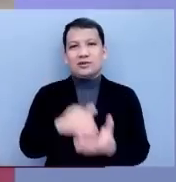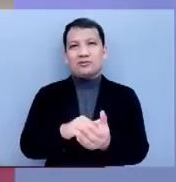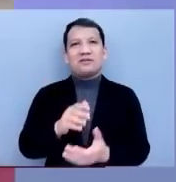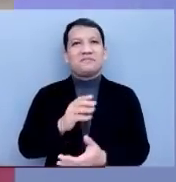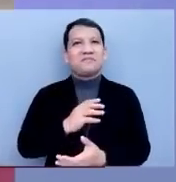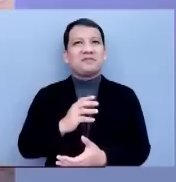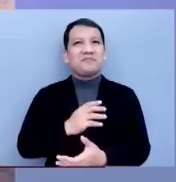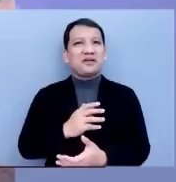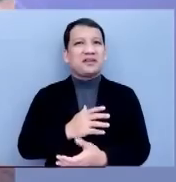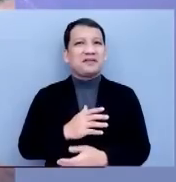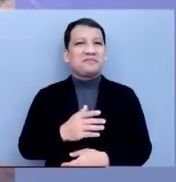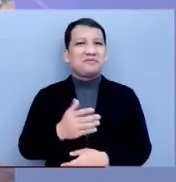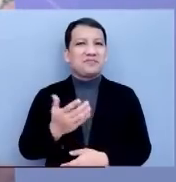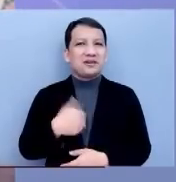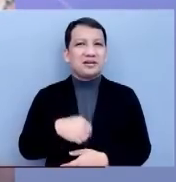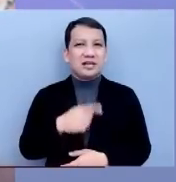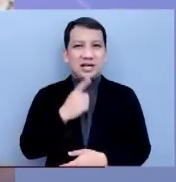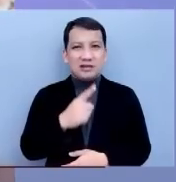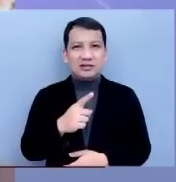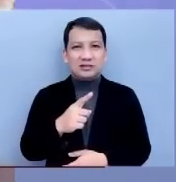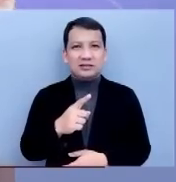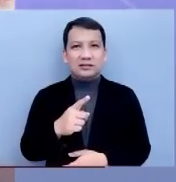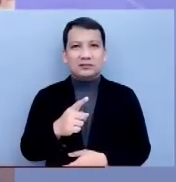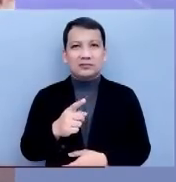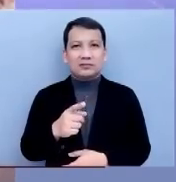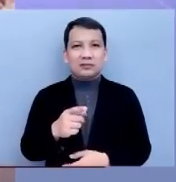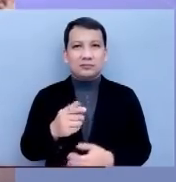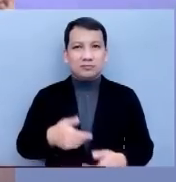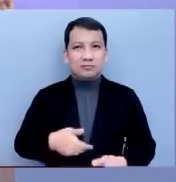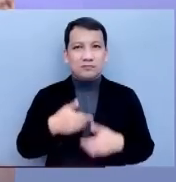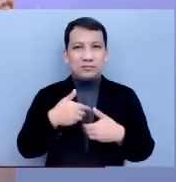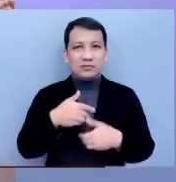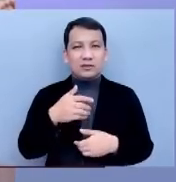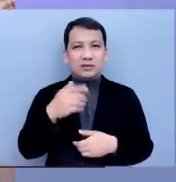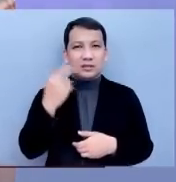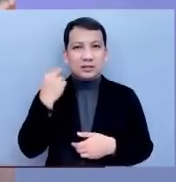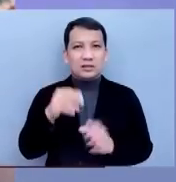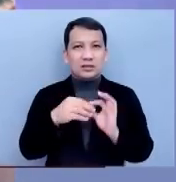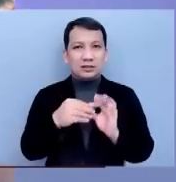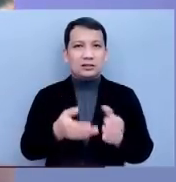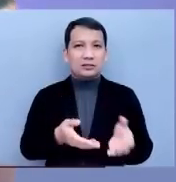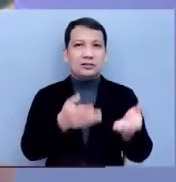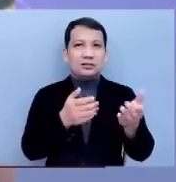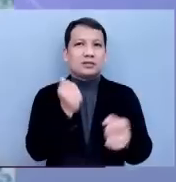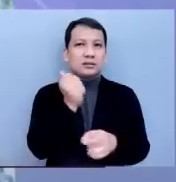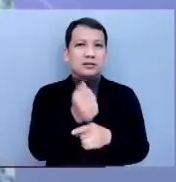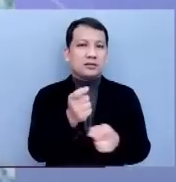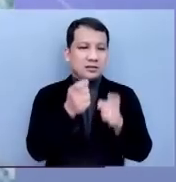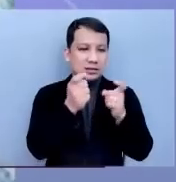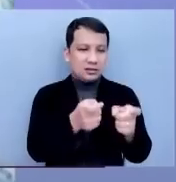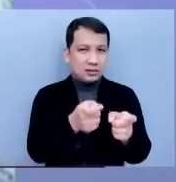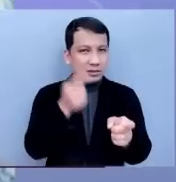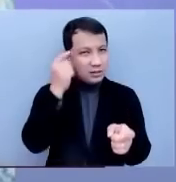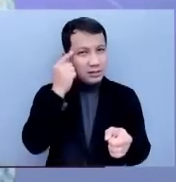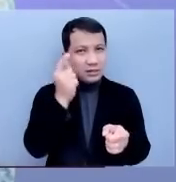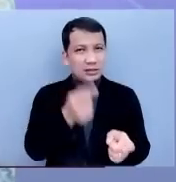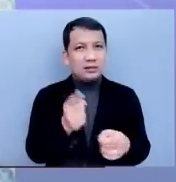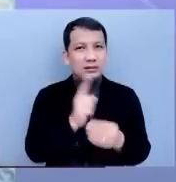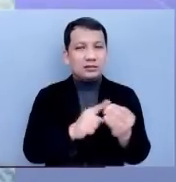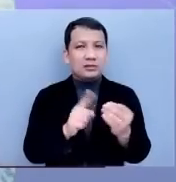100,000 piso. Ayon kay Tita Sheila, super proud siya sa kanyang pamangkin kaya yan ang naisip niyang iregalo. Gamit ng